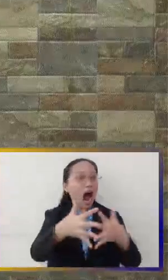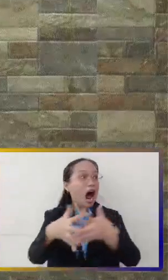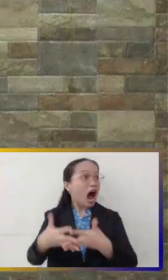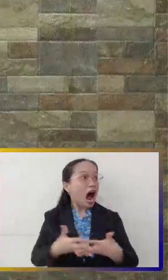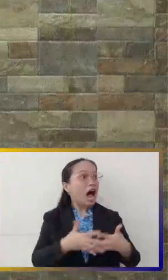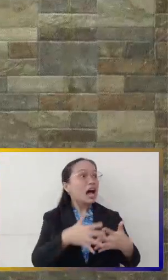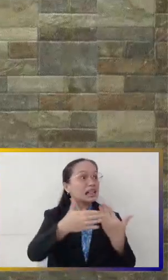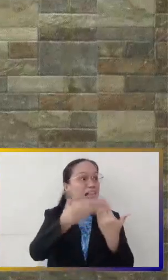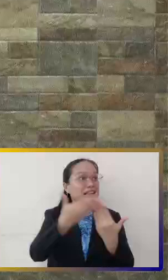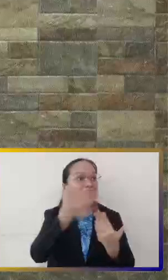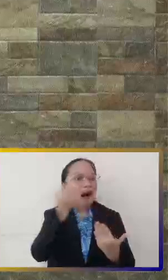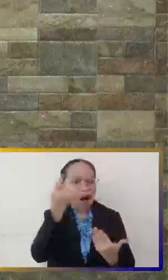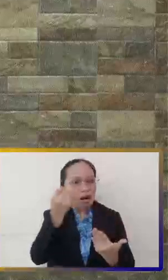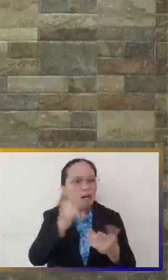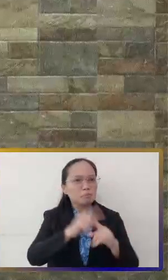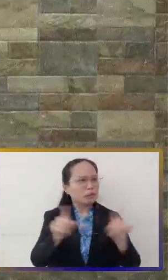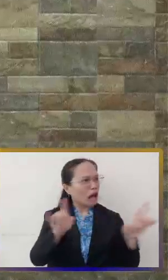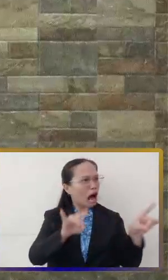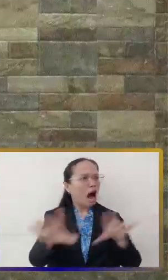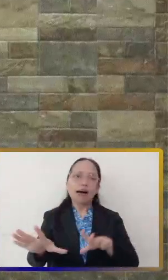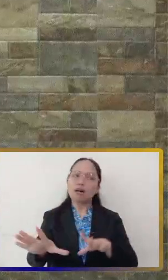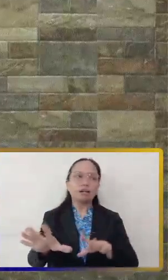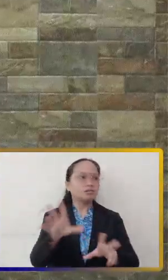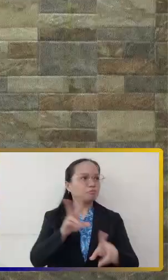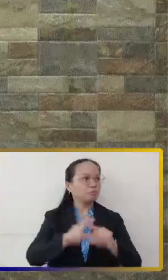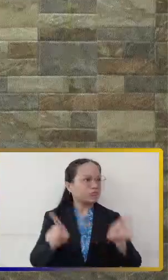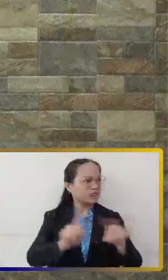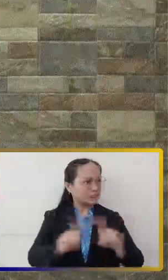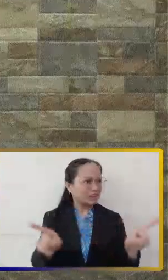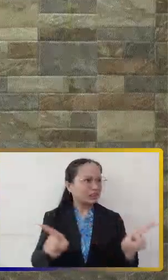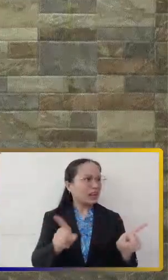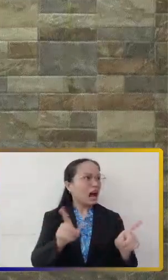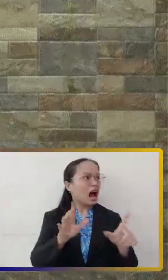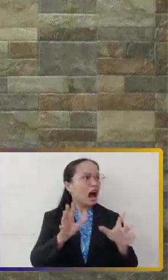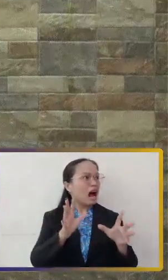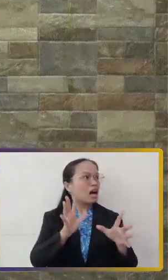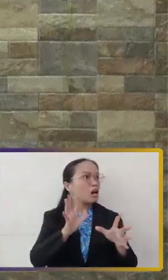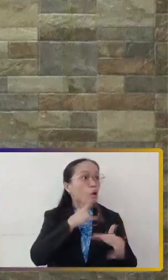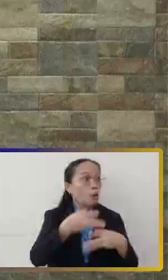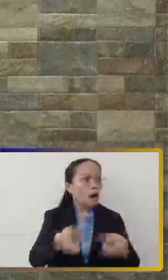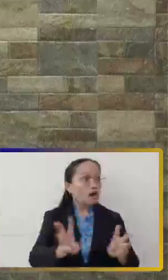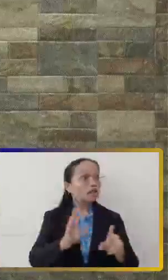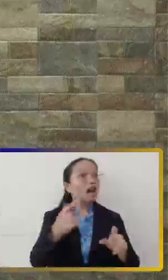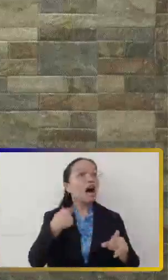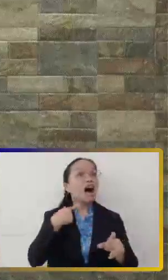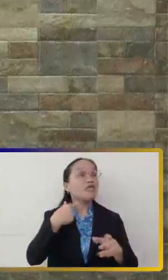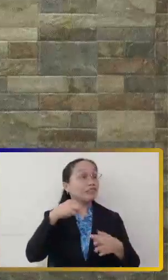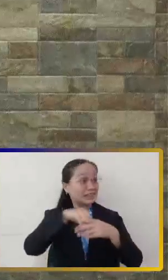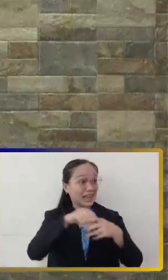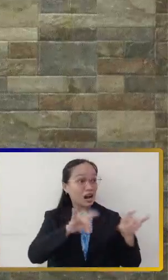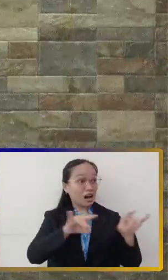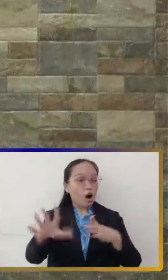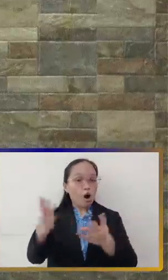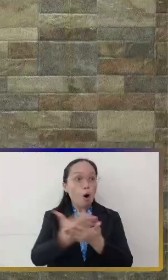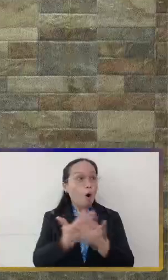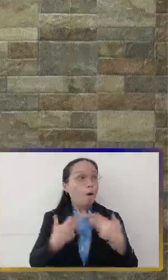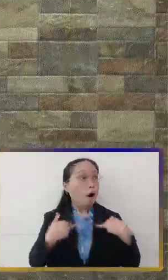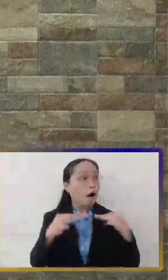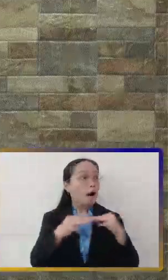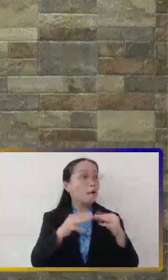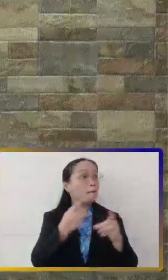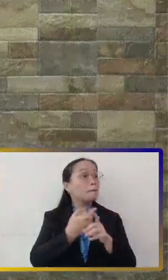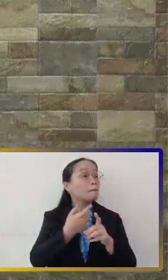kaysa kanila. At sabi ko, okay, meron doong bagong miyembro, mga kapatid, sa Newman, kasama ni Brother